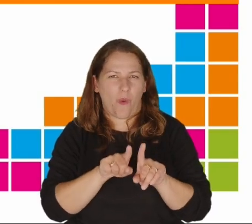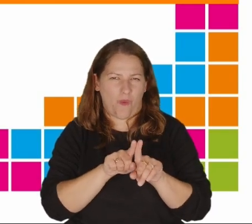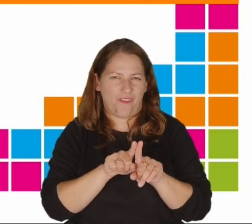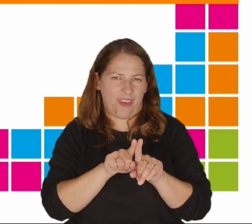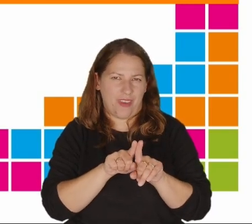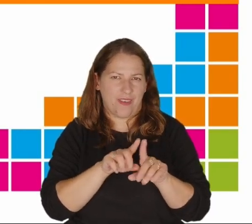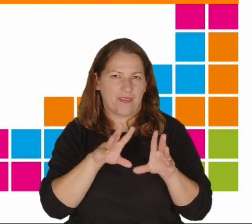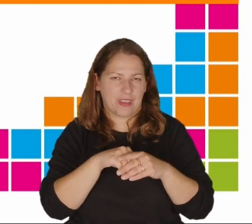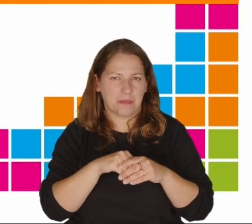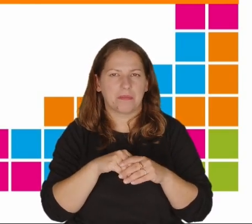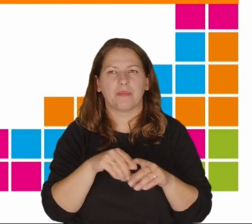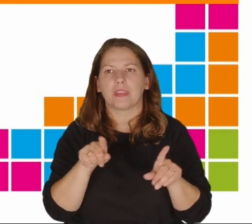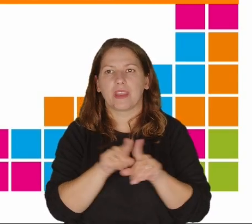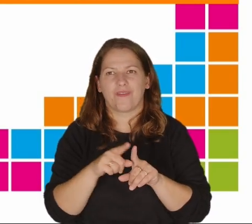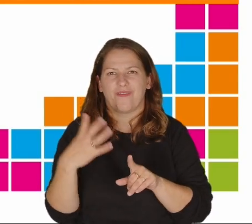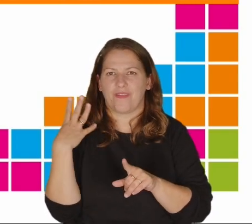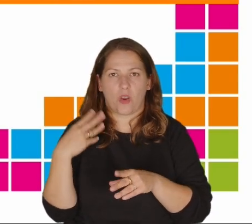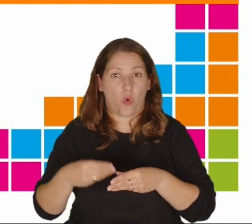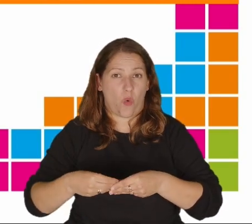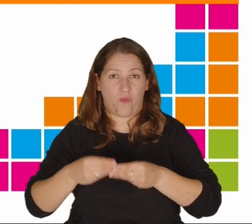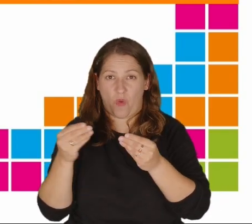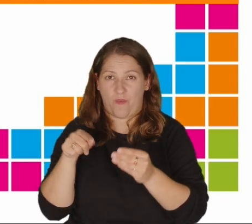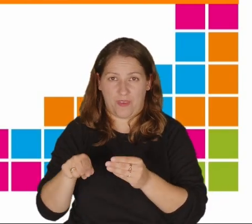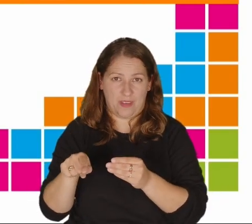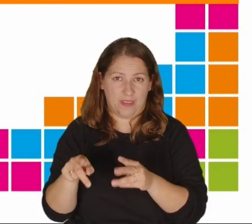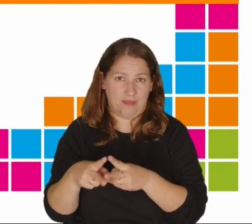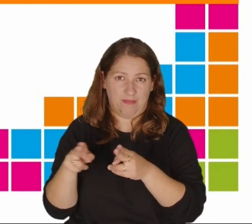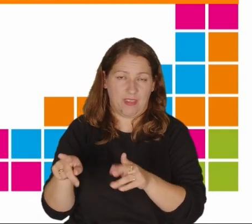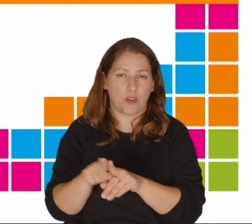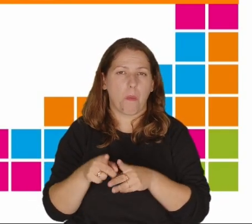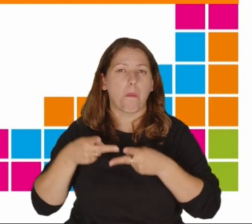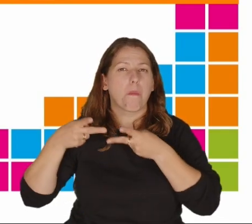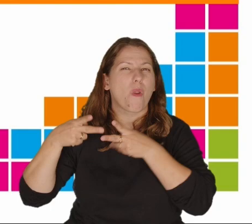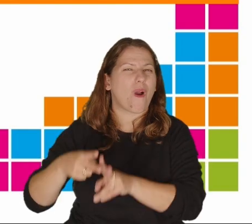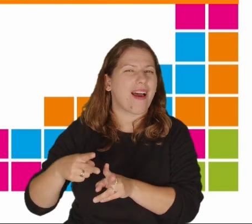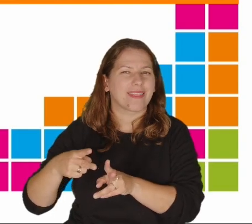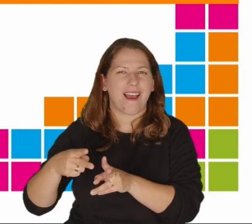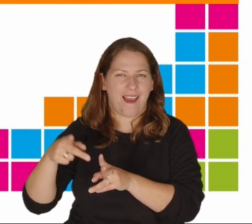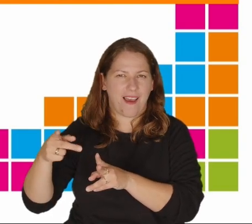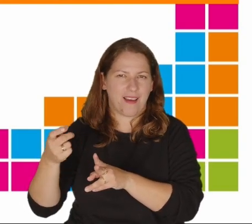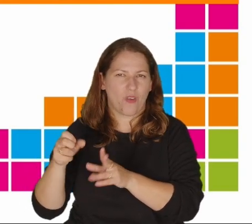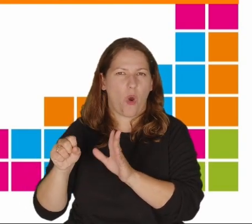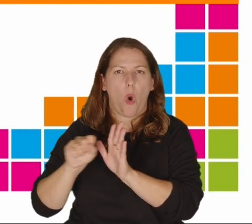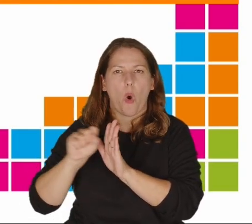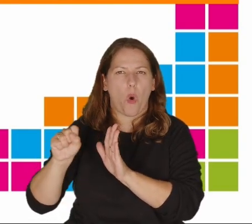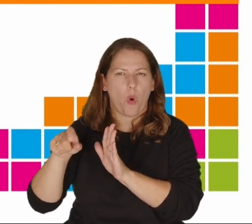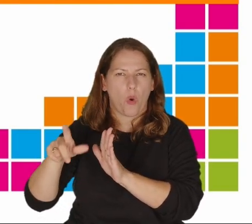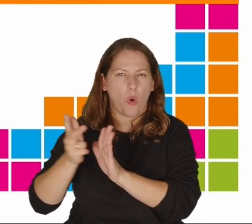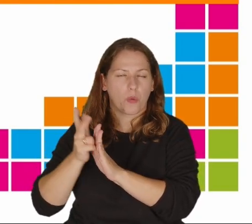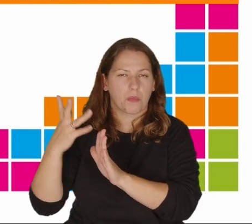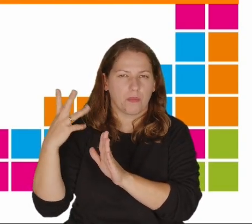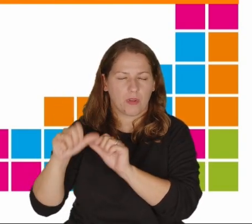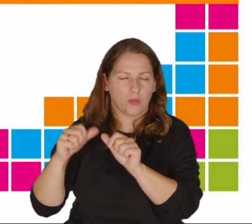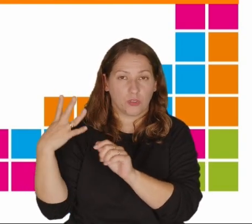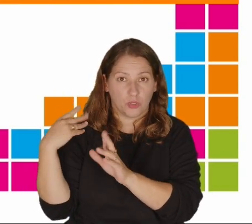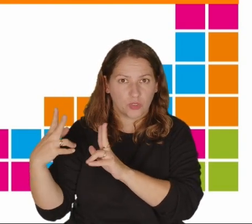urazowe relacje seksualne również osobom w wieku rozwojowym, ponieważ tamta blokada, że to można używać od 18 roku życia, po prostu z jakiegoś